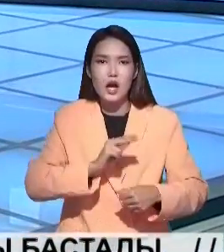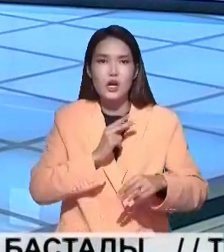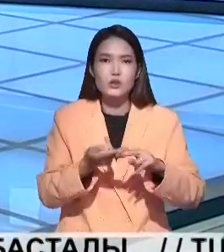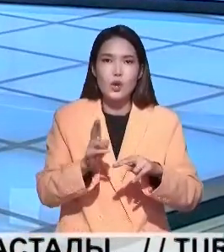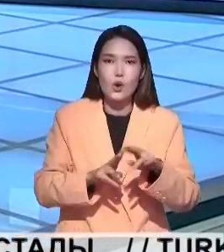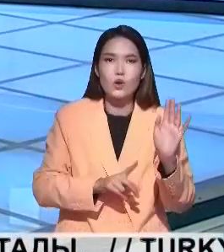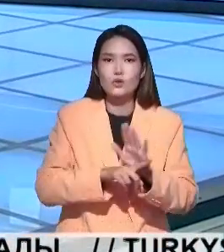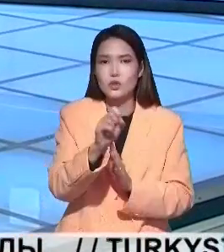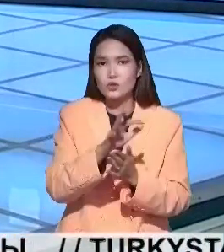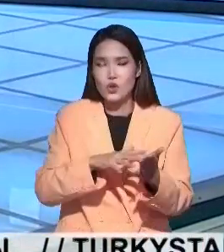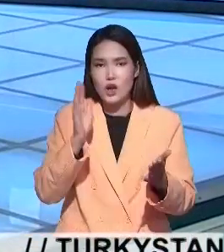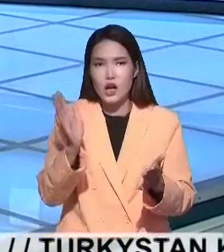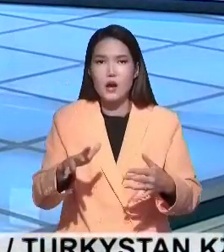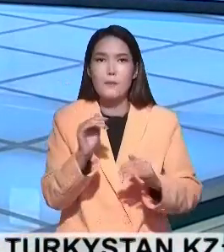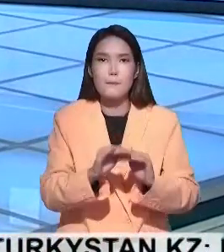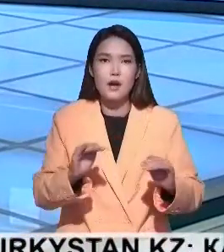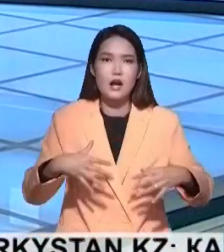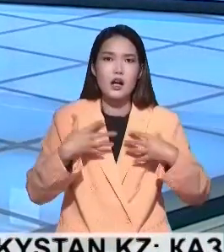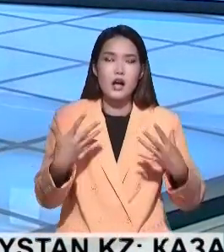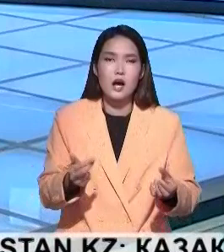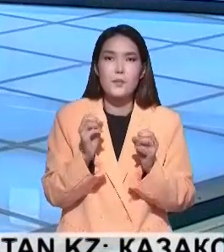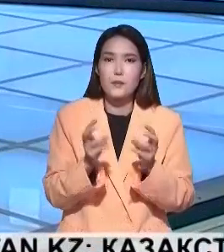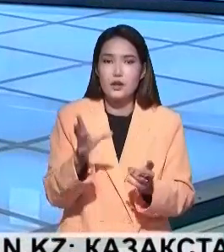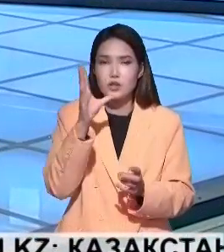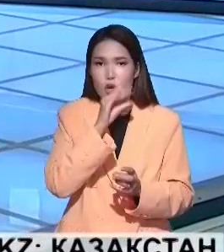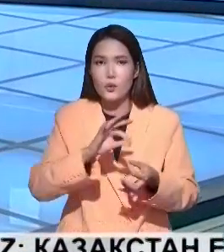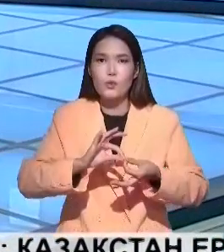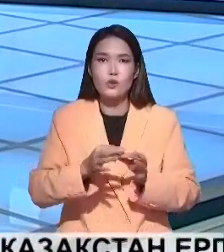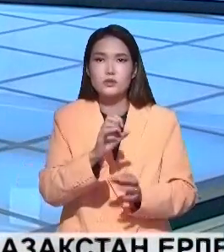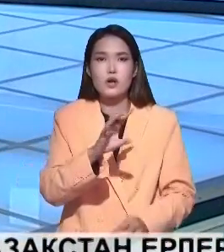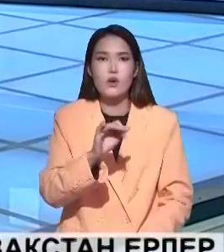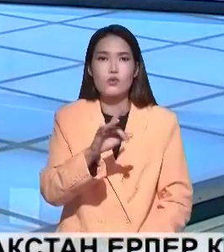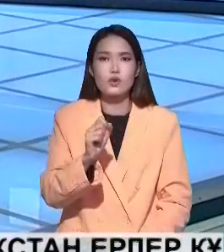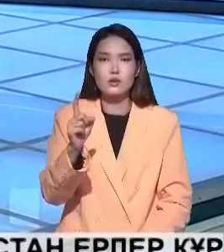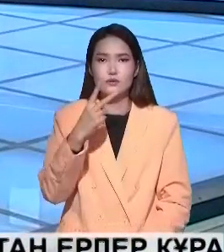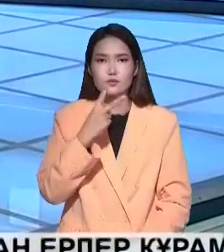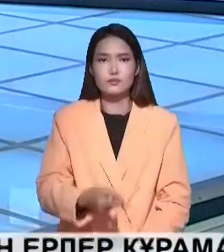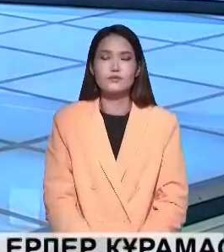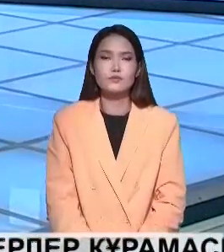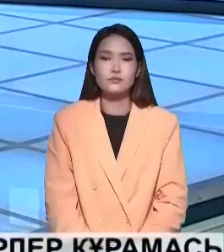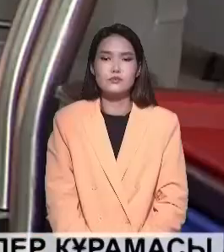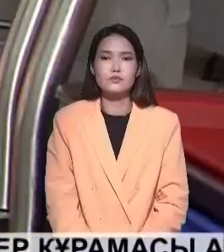осылай жалғаса берсе, бала денсаулығына қатер төнбей ме? Толығырақ Аружан Задабектің сюжеті.